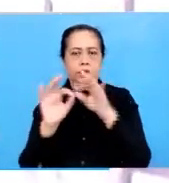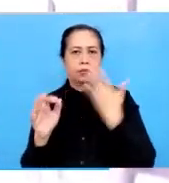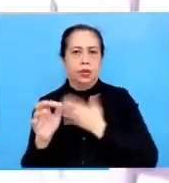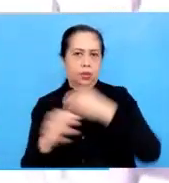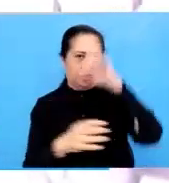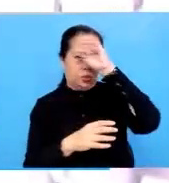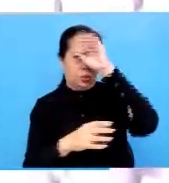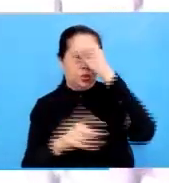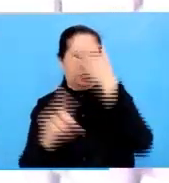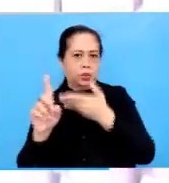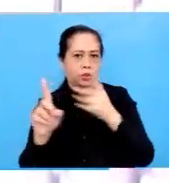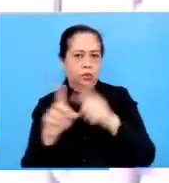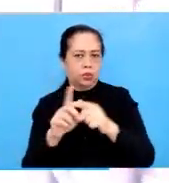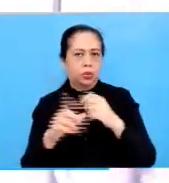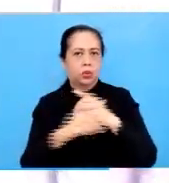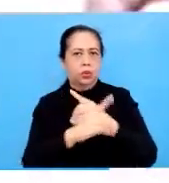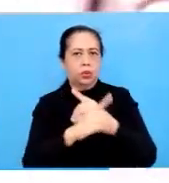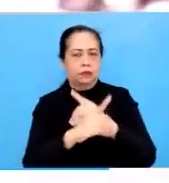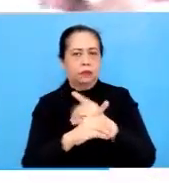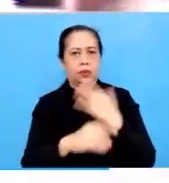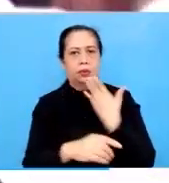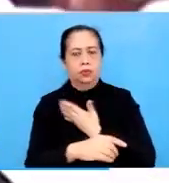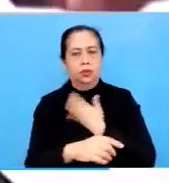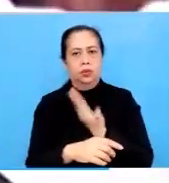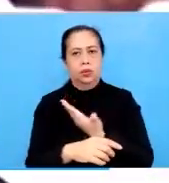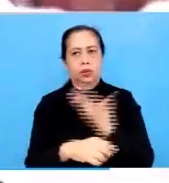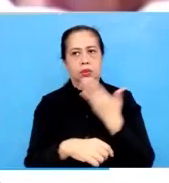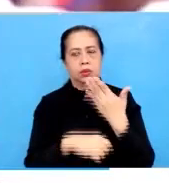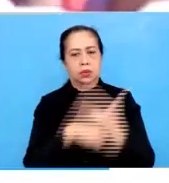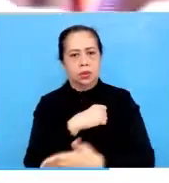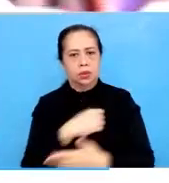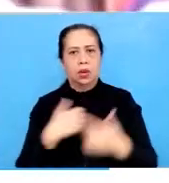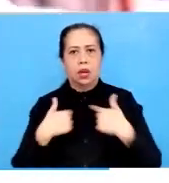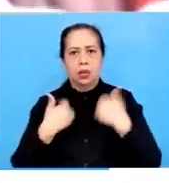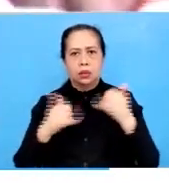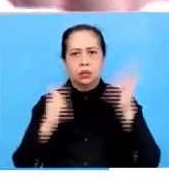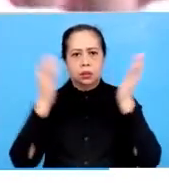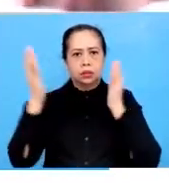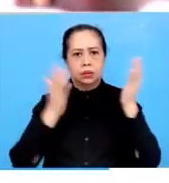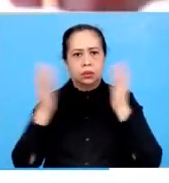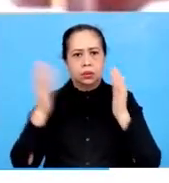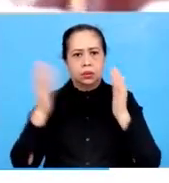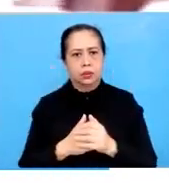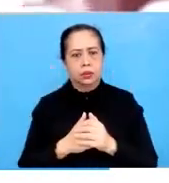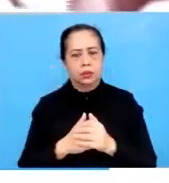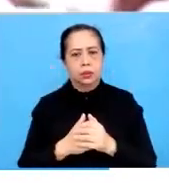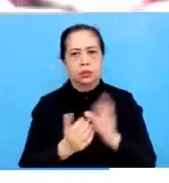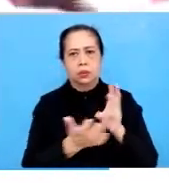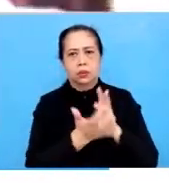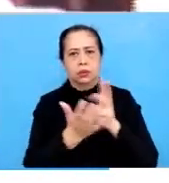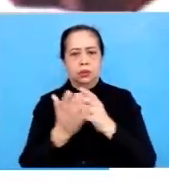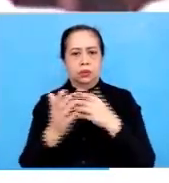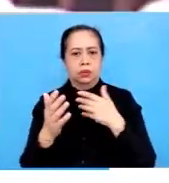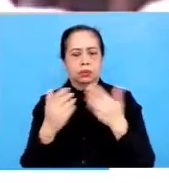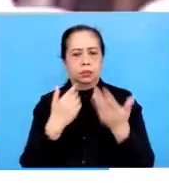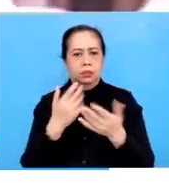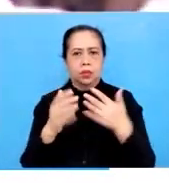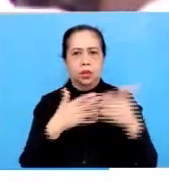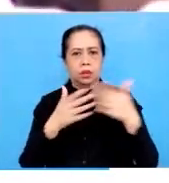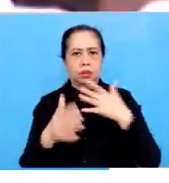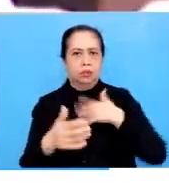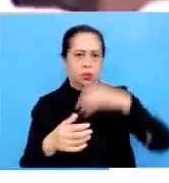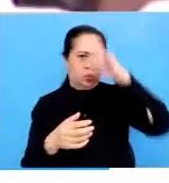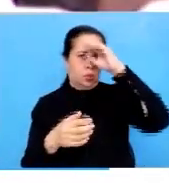ay nagtanggol sa ating bansa. Naglilingkod pa rin ako sa mga bayan natin kahit na wala na aking